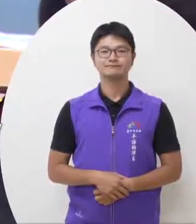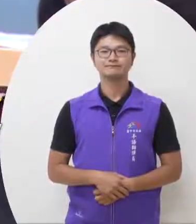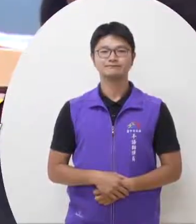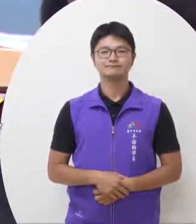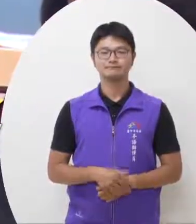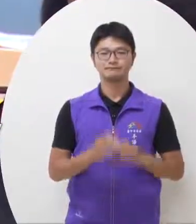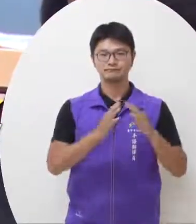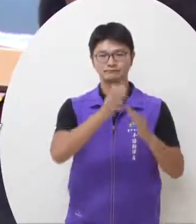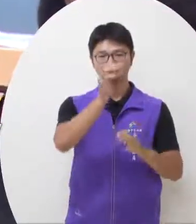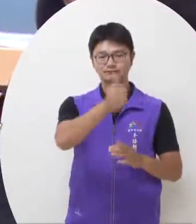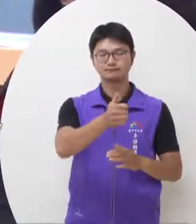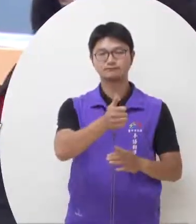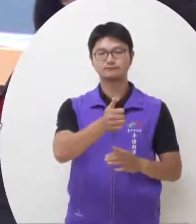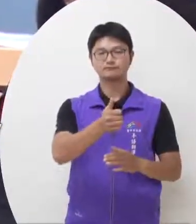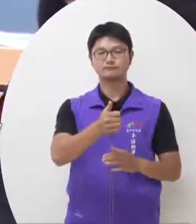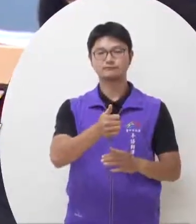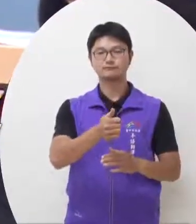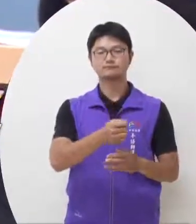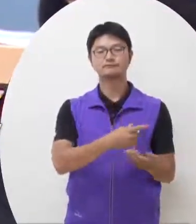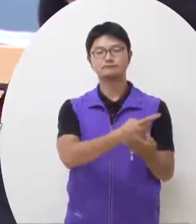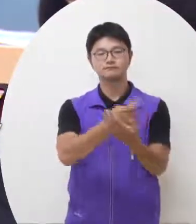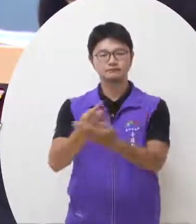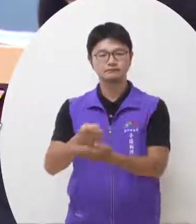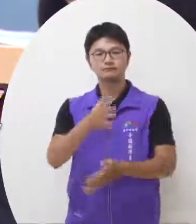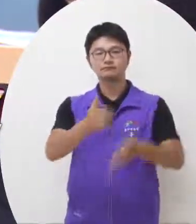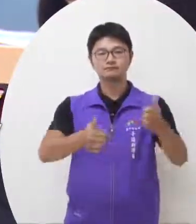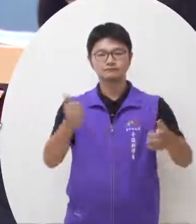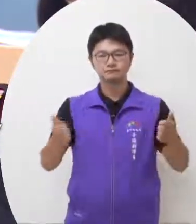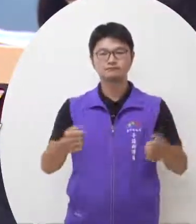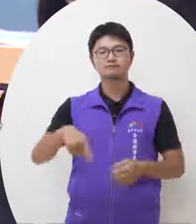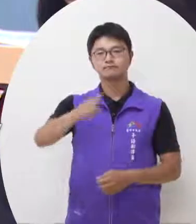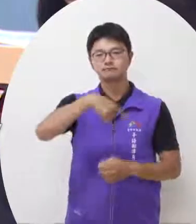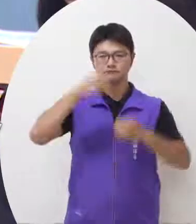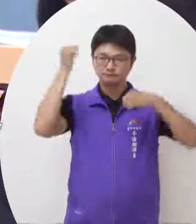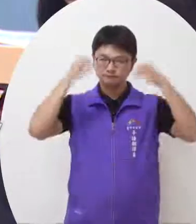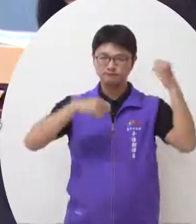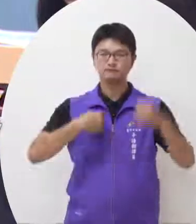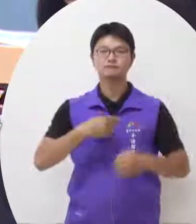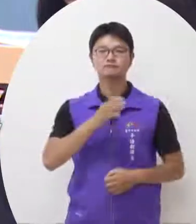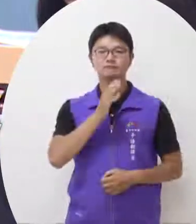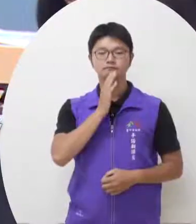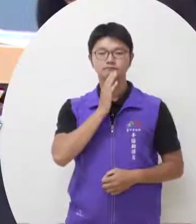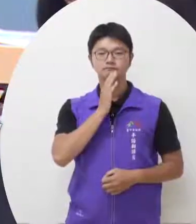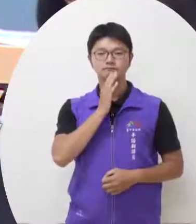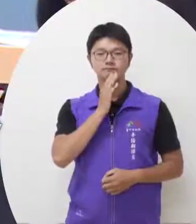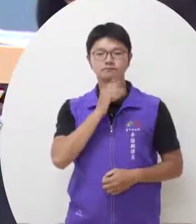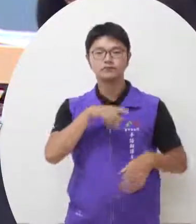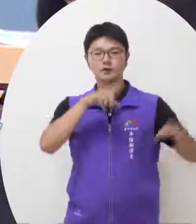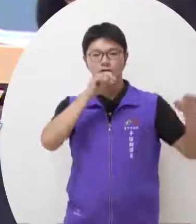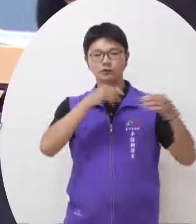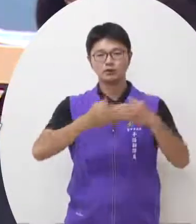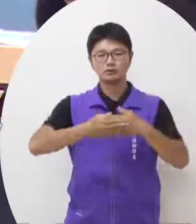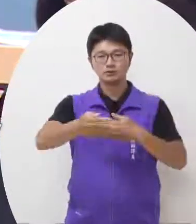市长，在座与会的各位贵宾，大家早，我是彭城里陈文玉陈里长，